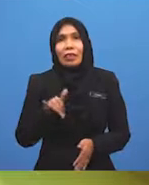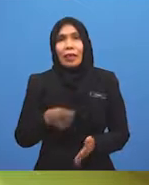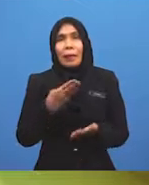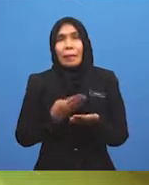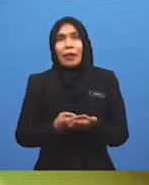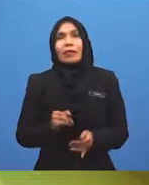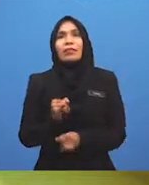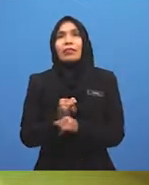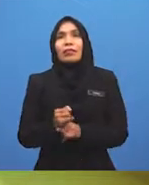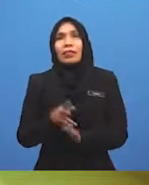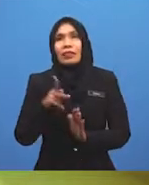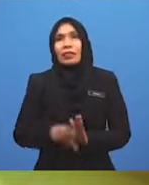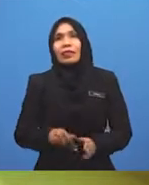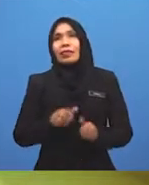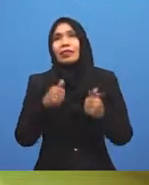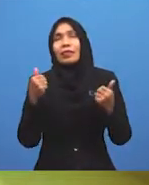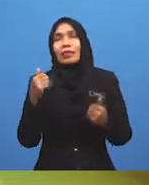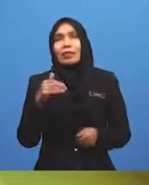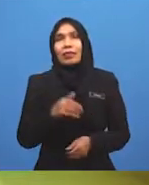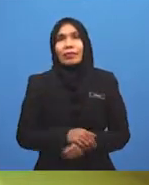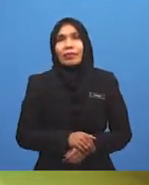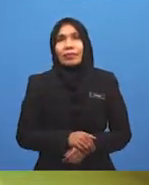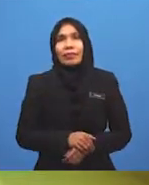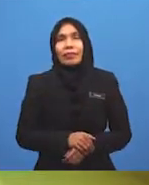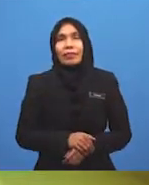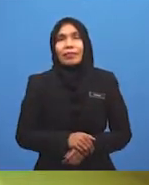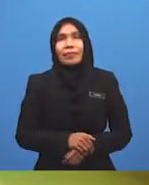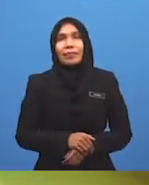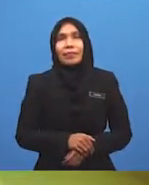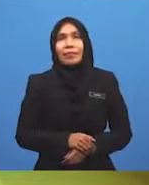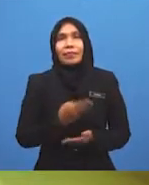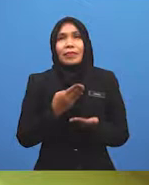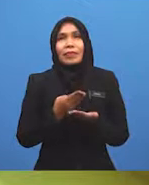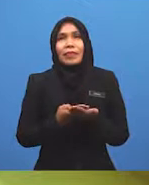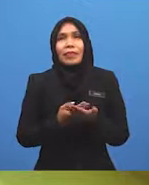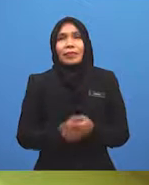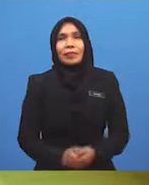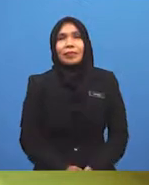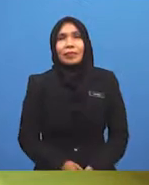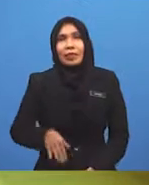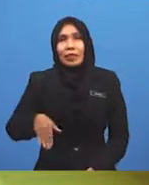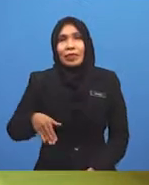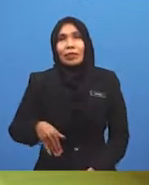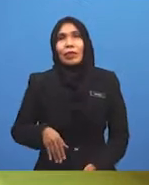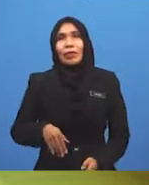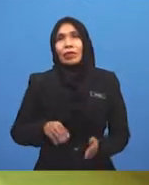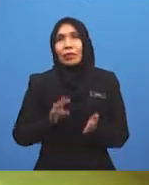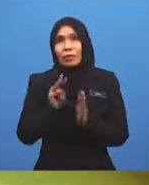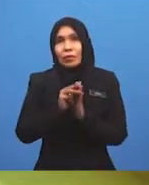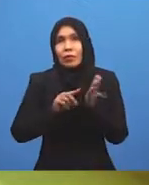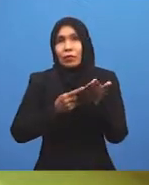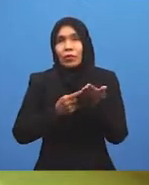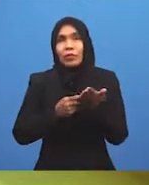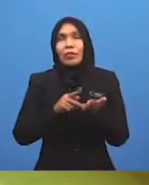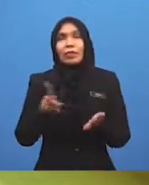dan amalkan gaya hidup sehat. Baik, sebelum memulakan pembelajaran